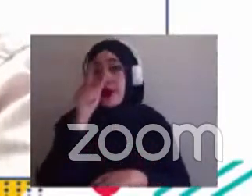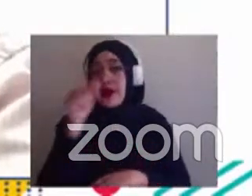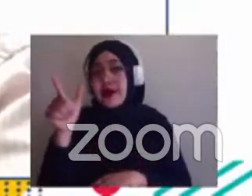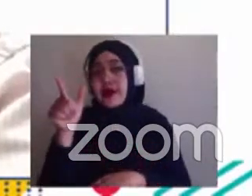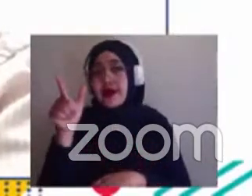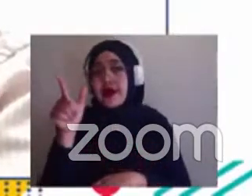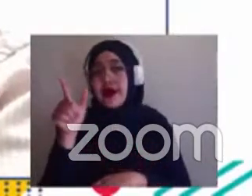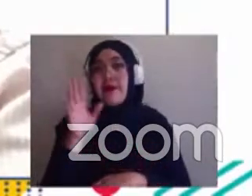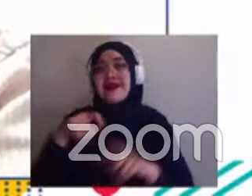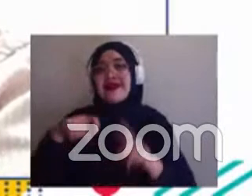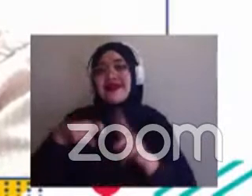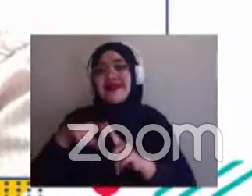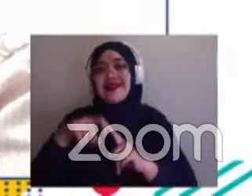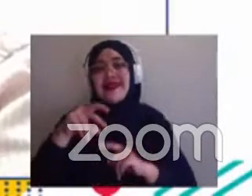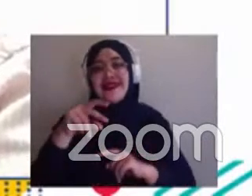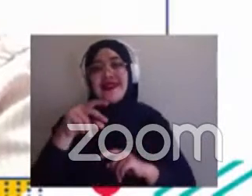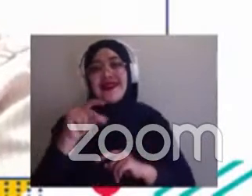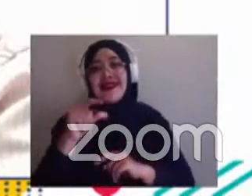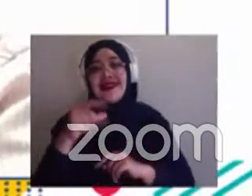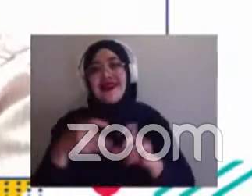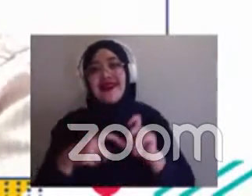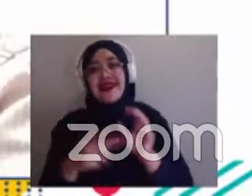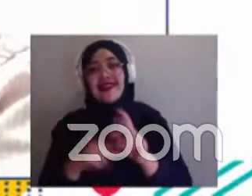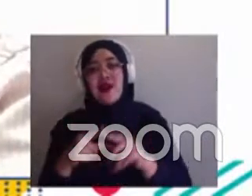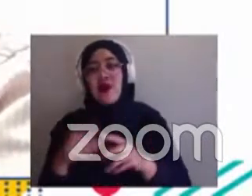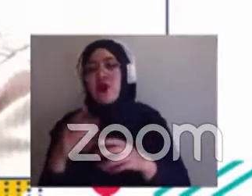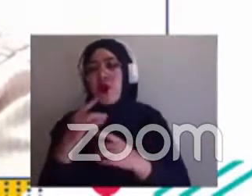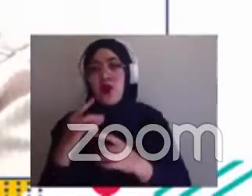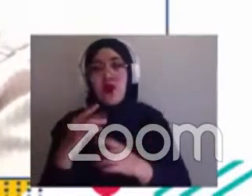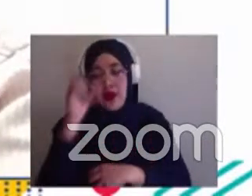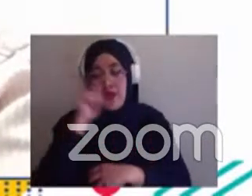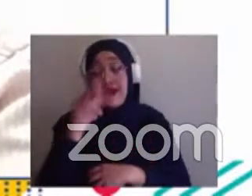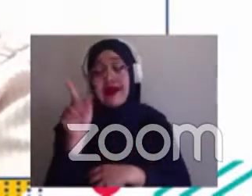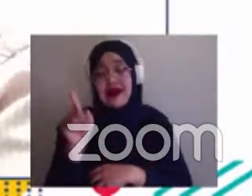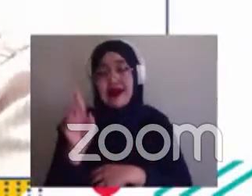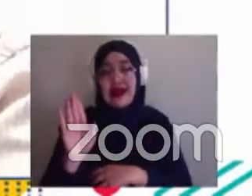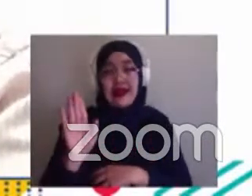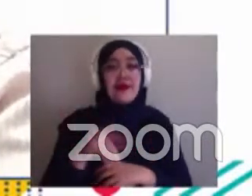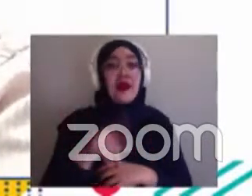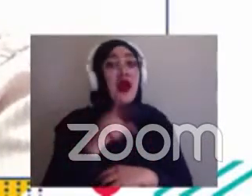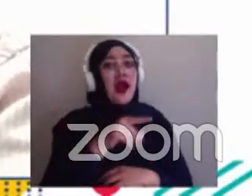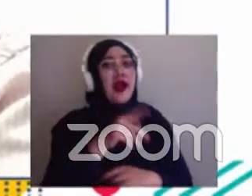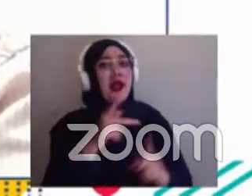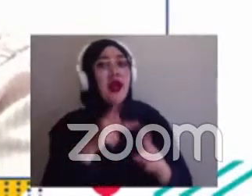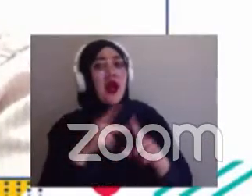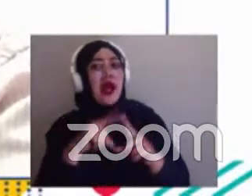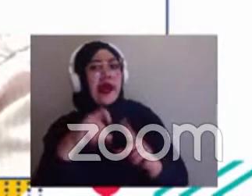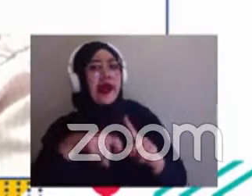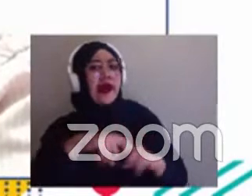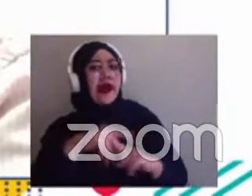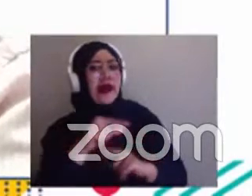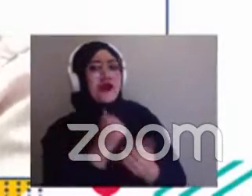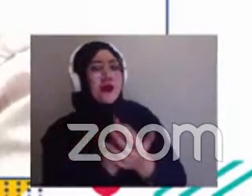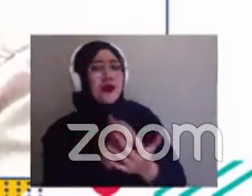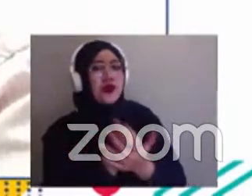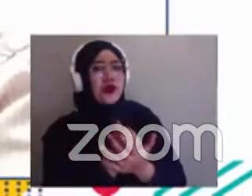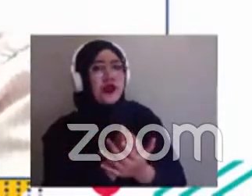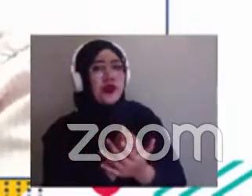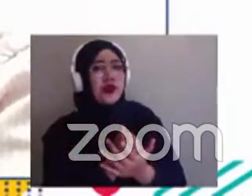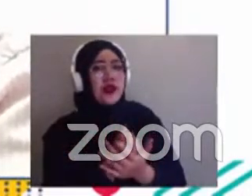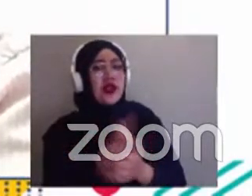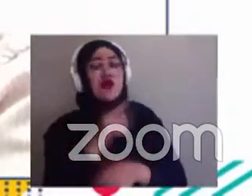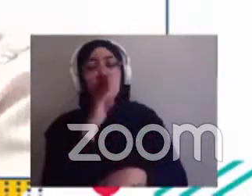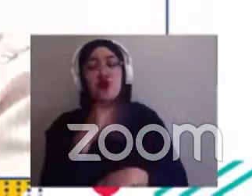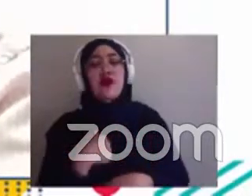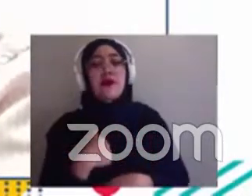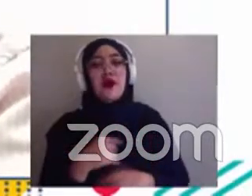tahu. Itu menarik sih, karena biasanya ada hacker yang sebetulnya, dan itu juga terus terang misalnya